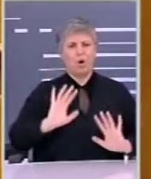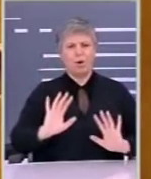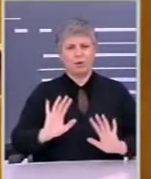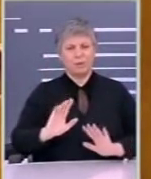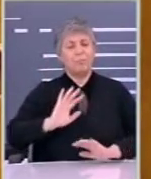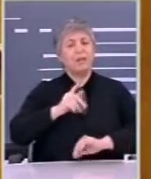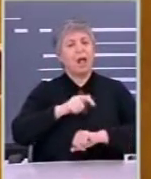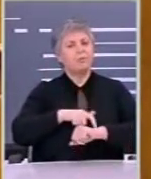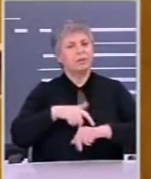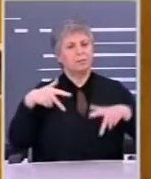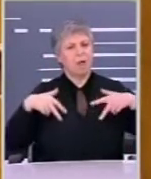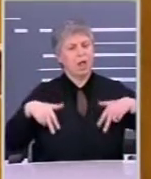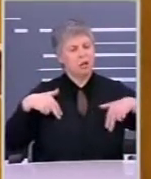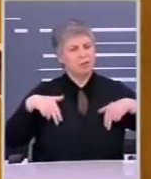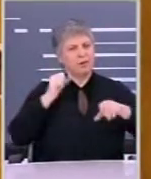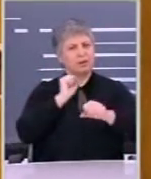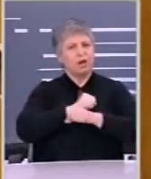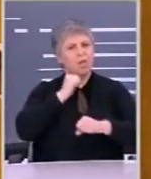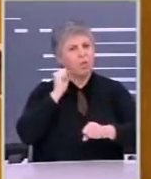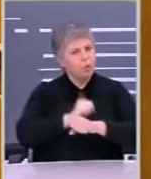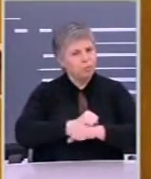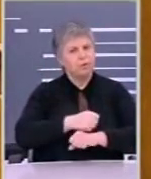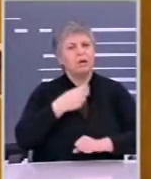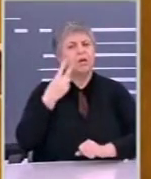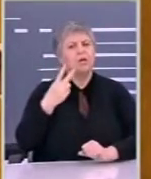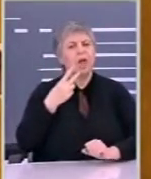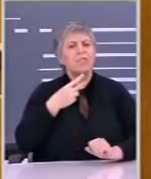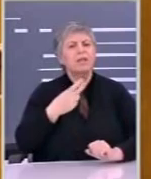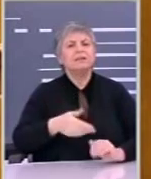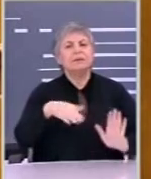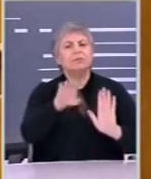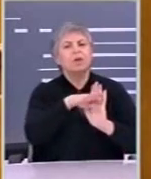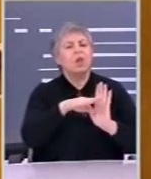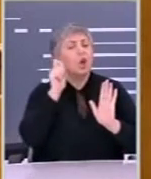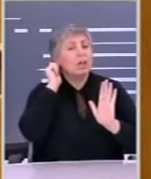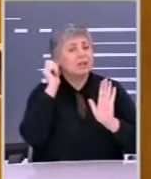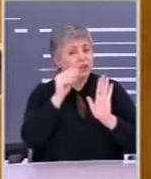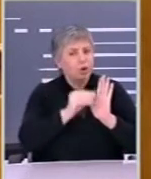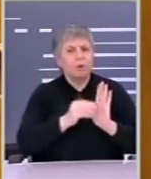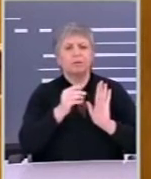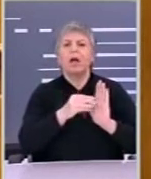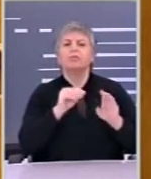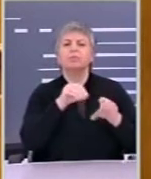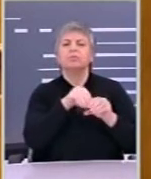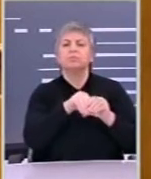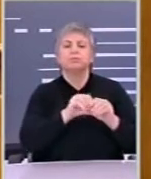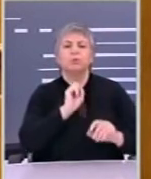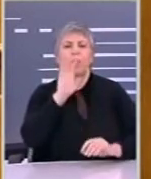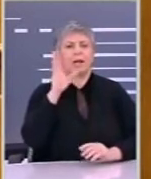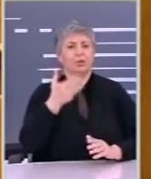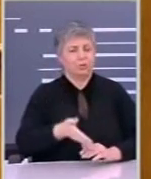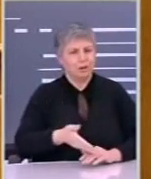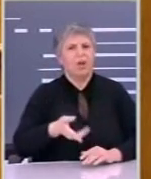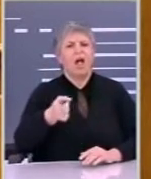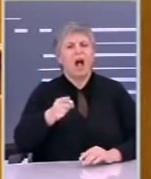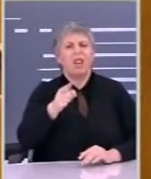κυβέρνηση για να ανακαλυφθούν και να ελεγχθούν και οι λίστες και αυτοί που τα βγάλαν έξω και διάφορες άλλες περιπτώσεις. Ποτέ, άλλοτε